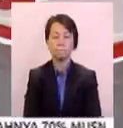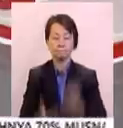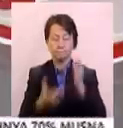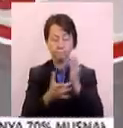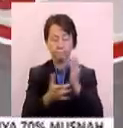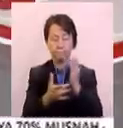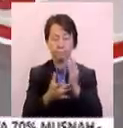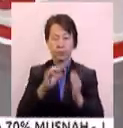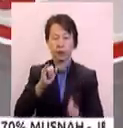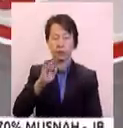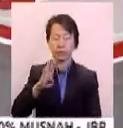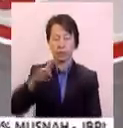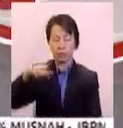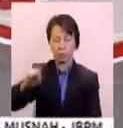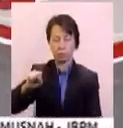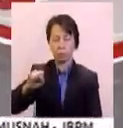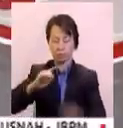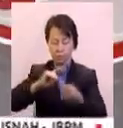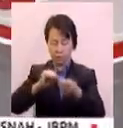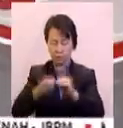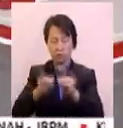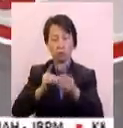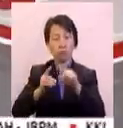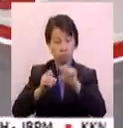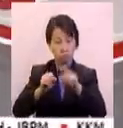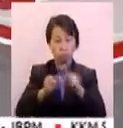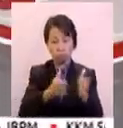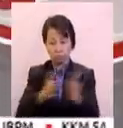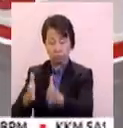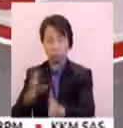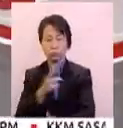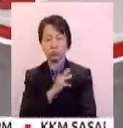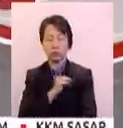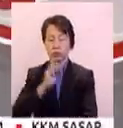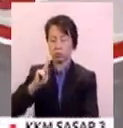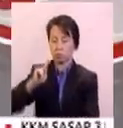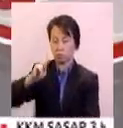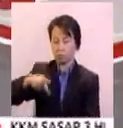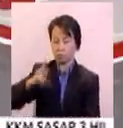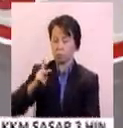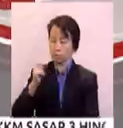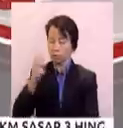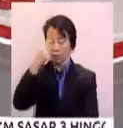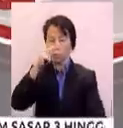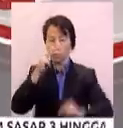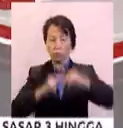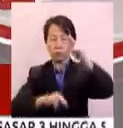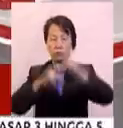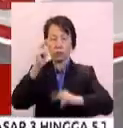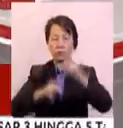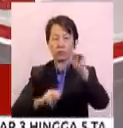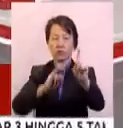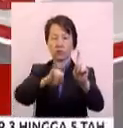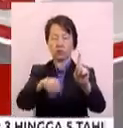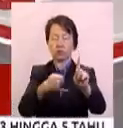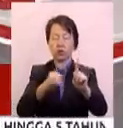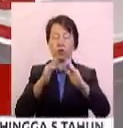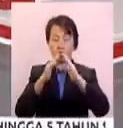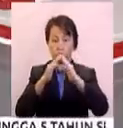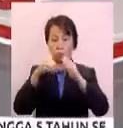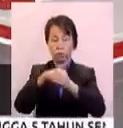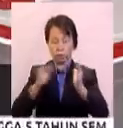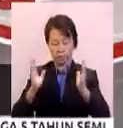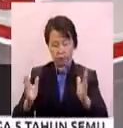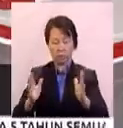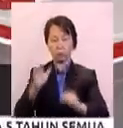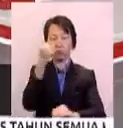Teknologi IBS digital dapat merealisasi hasrat Kementerian Perumahan dan Kerajaan Tempatan untuk membina 1 juta rumah mampu milik dalam